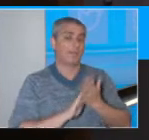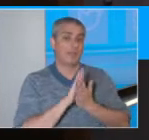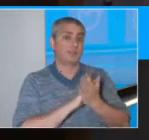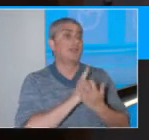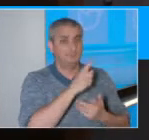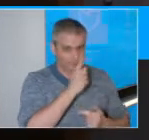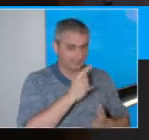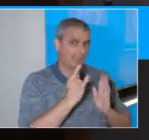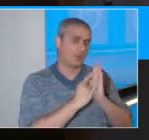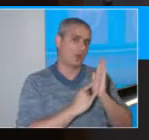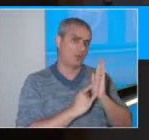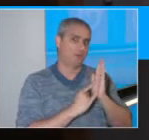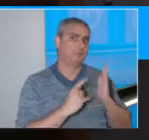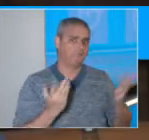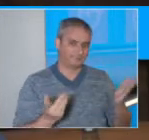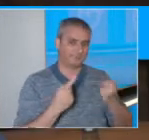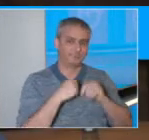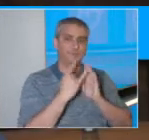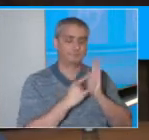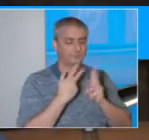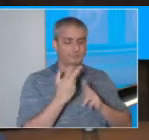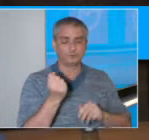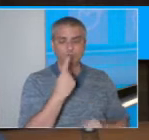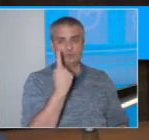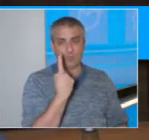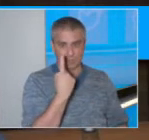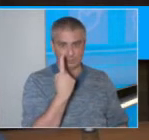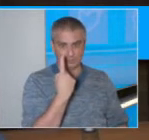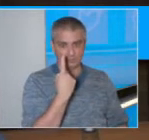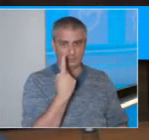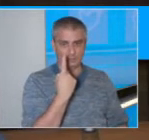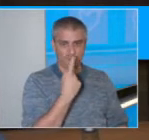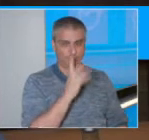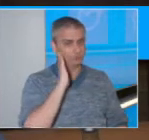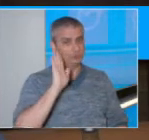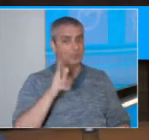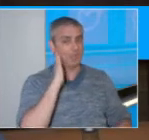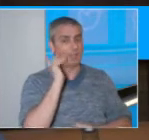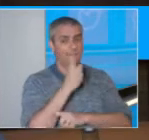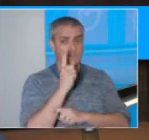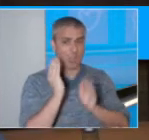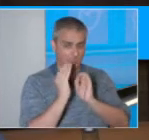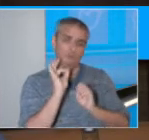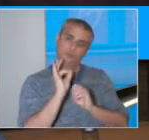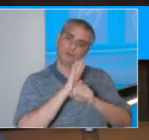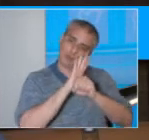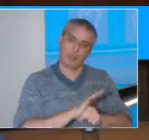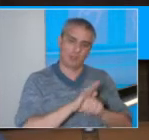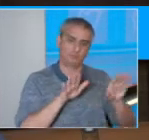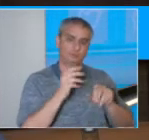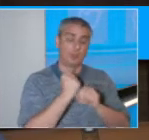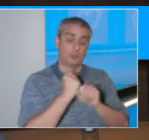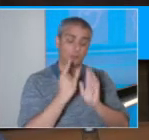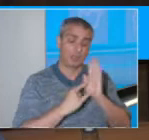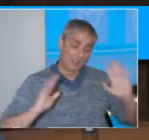זה מצריך חקיקה, ולכן בוועדת החוקה אישרו רק לשבוע אחד את השהייה במלוניות, כדי ללחוץ את הממשלה